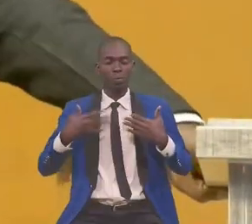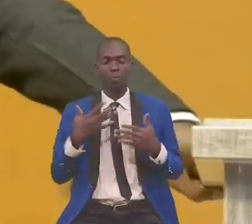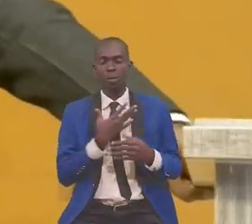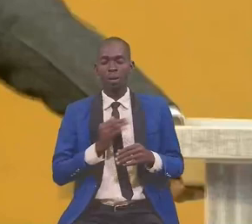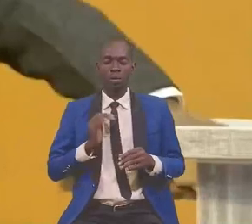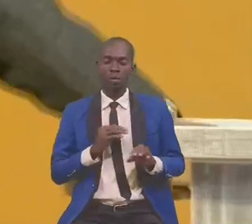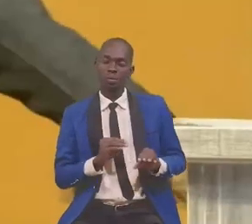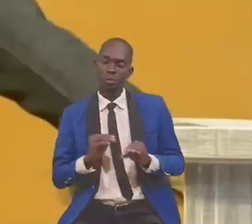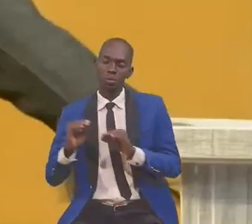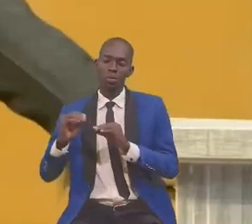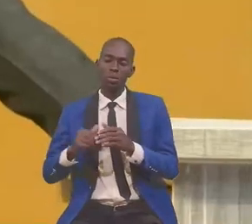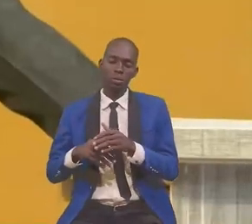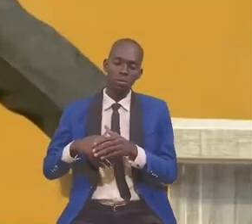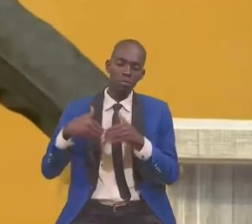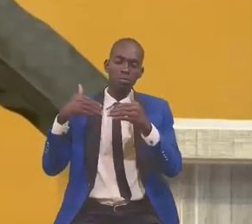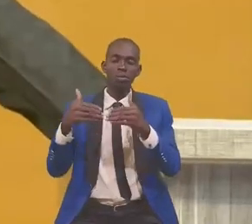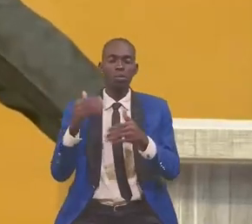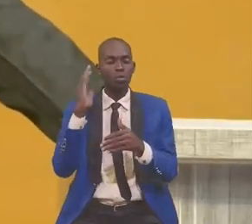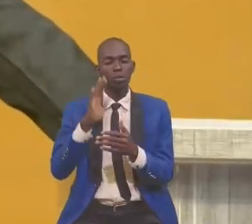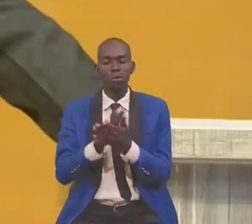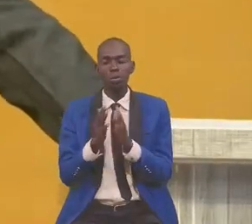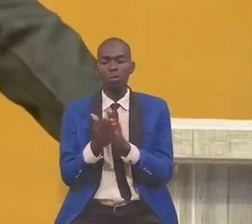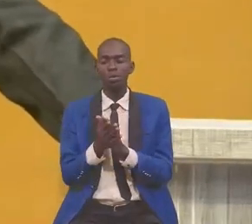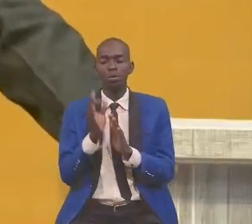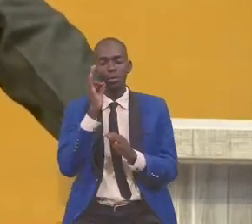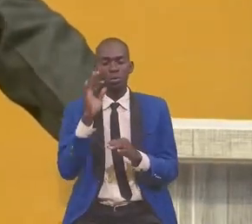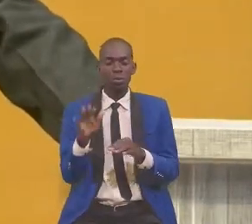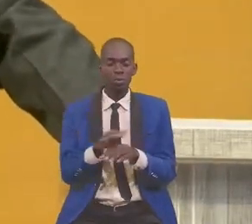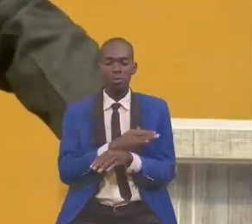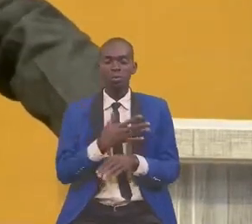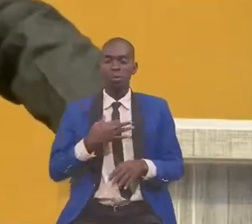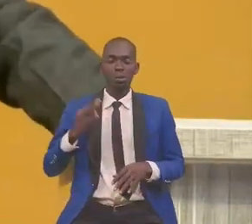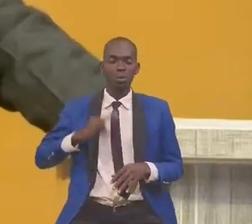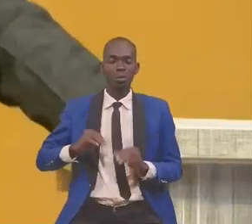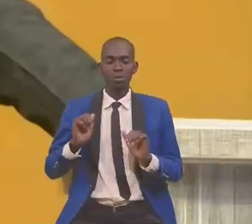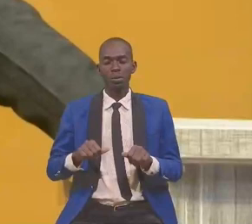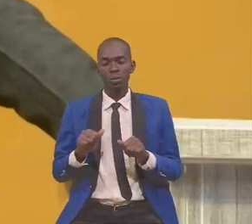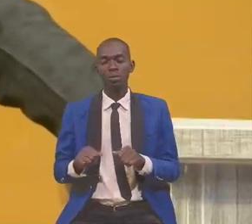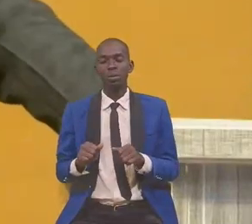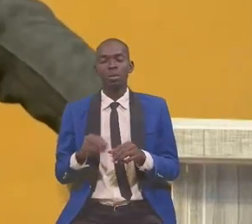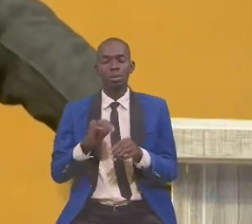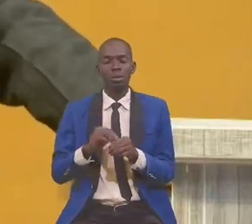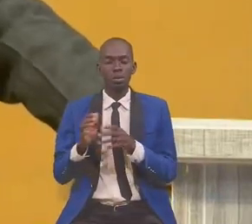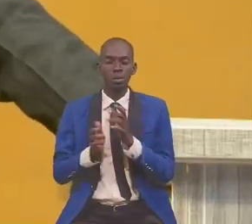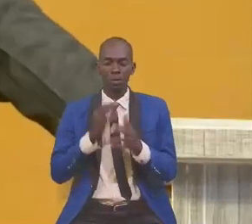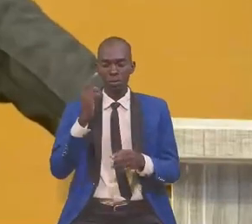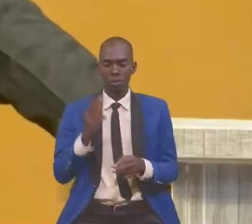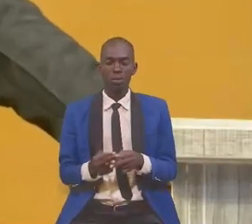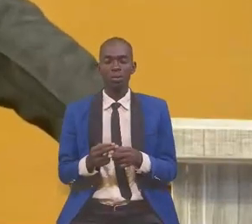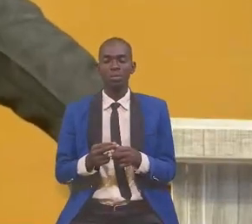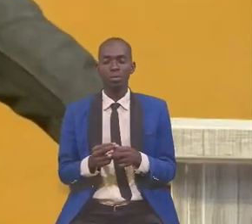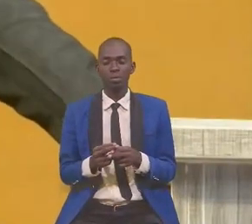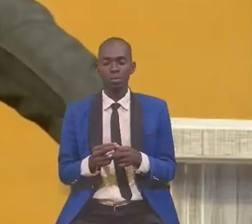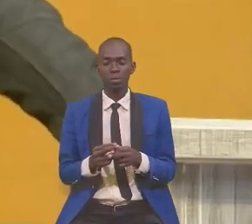allant sur le champ, que nous soyons productifs et profitables au nom de Jésus. Merci